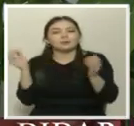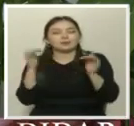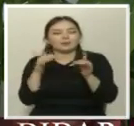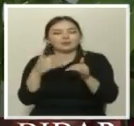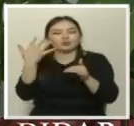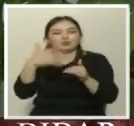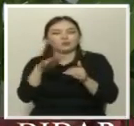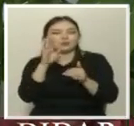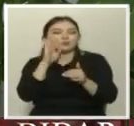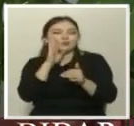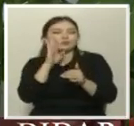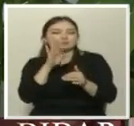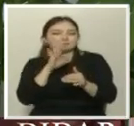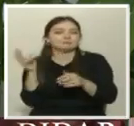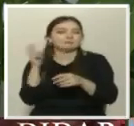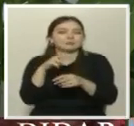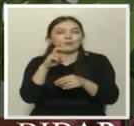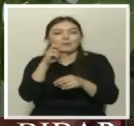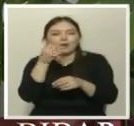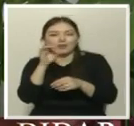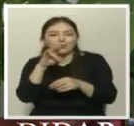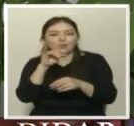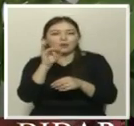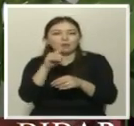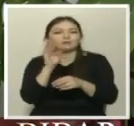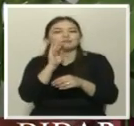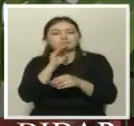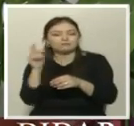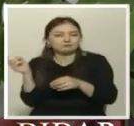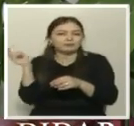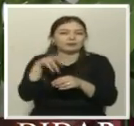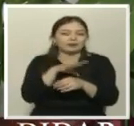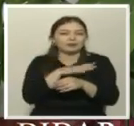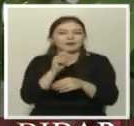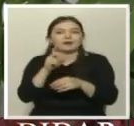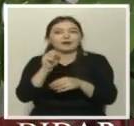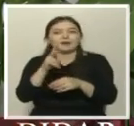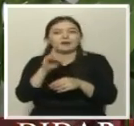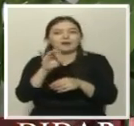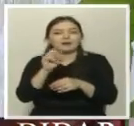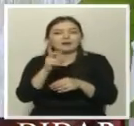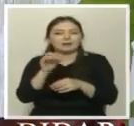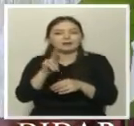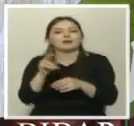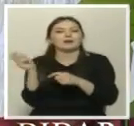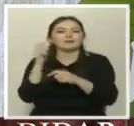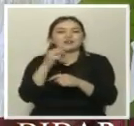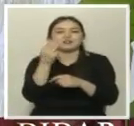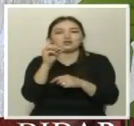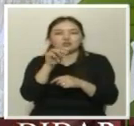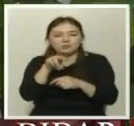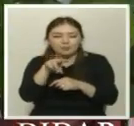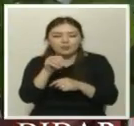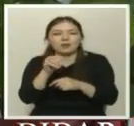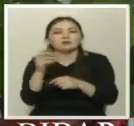бүкіл Маңғыстау бойынша Бейнеуден келіп отыр, Қарақиядан келіп отыр, Түпқарағаннан, Шетпе ауданынан барлығынан келіп отыр осы Маңғыстау бойынша.